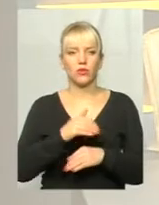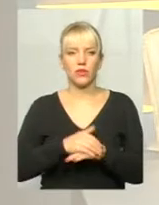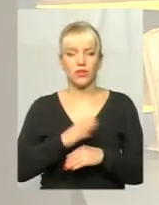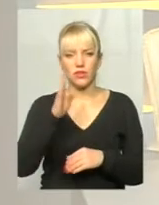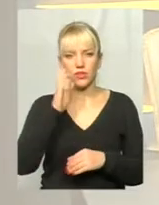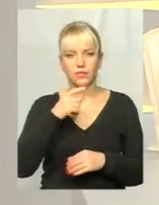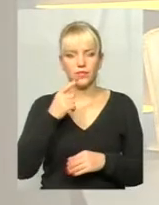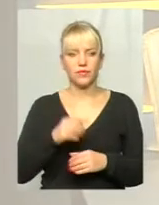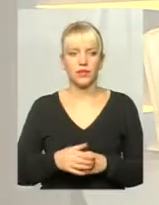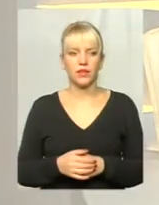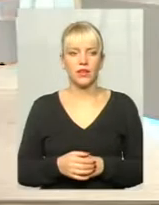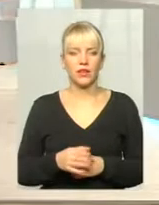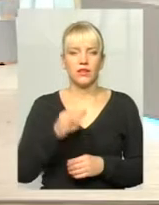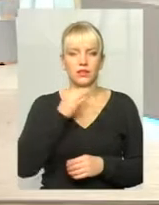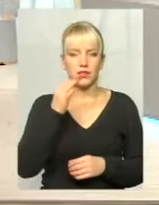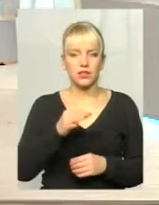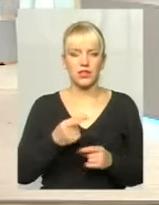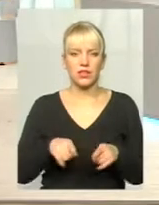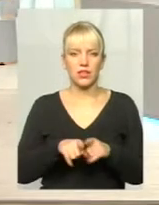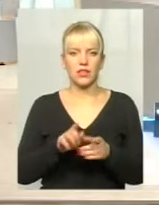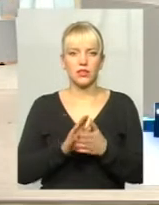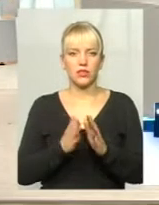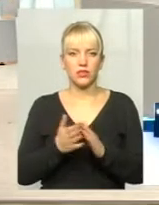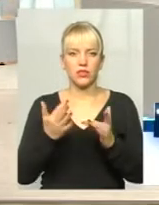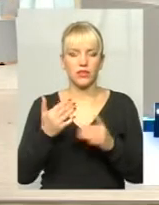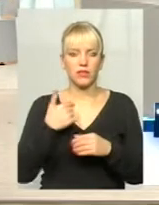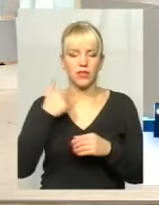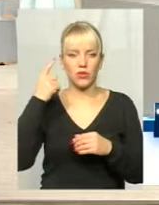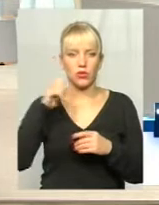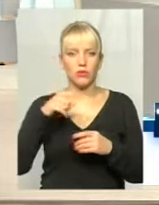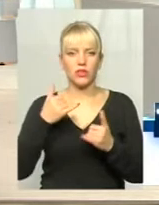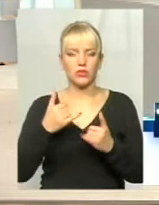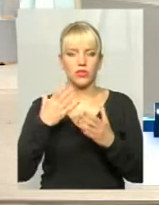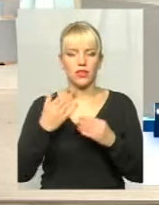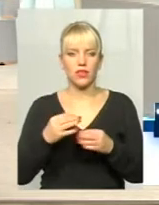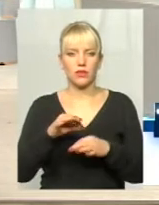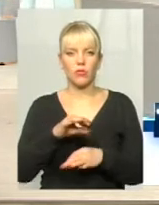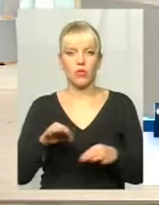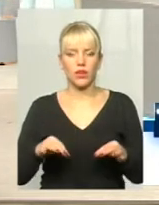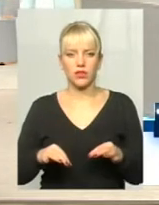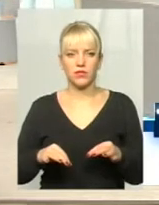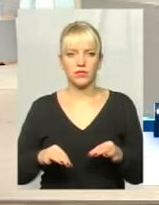Добрий вечір. Скажіть, така ситуація. Наскільки мені відомо, на сьогоднішній день проєкт з